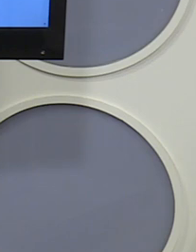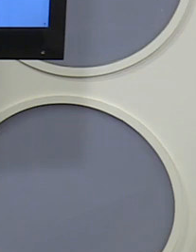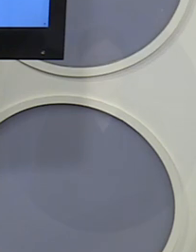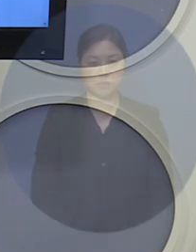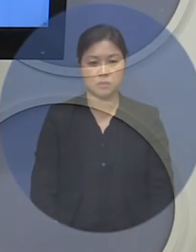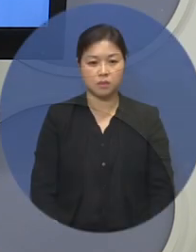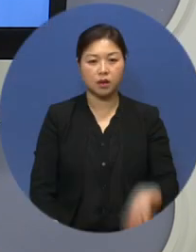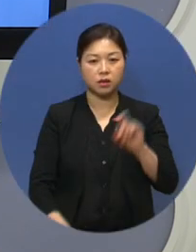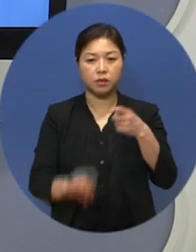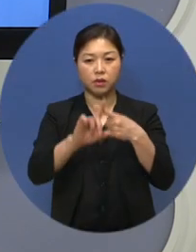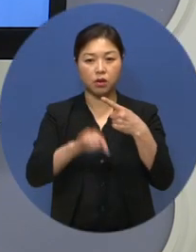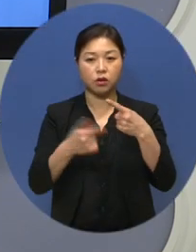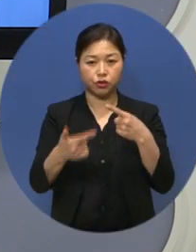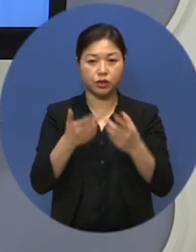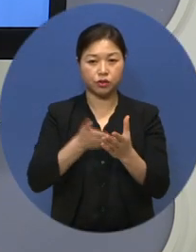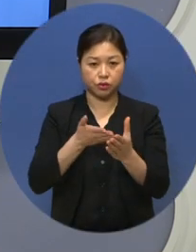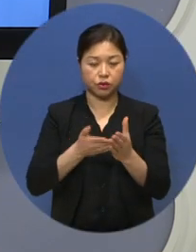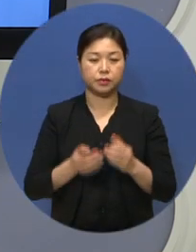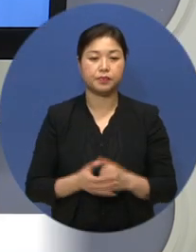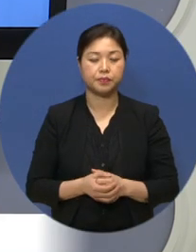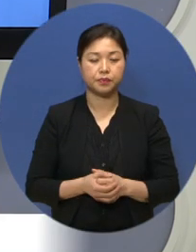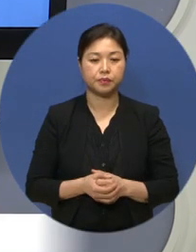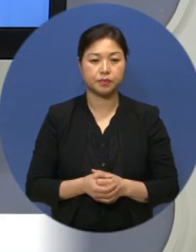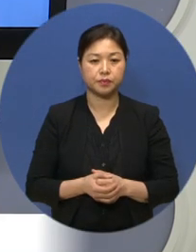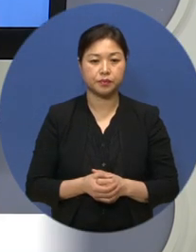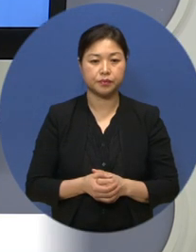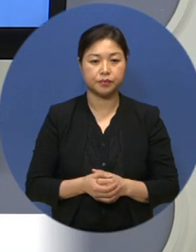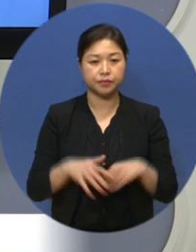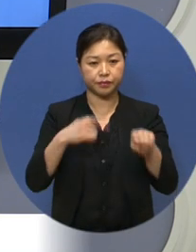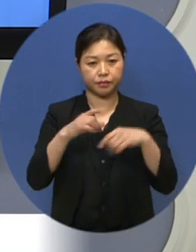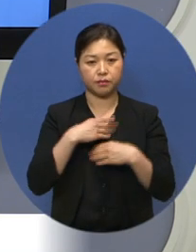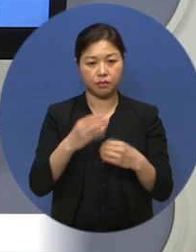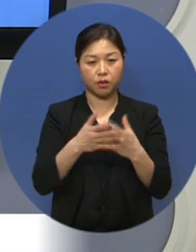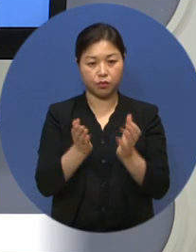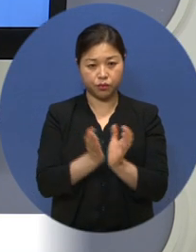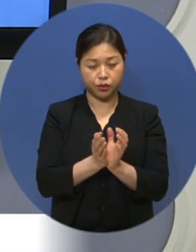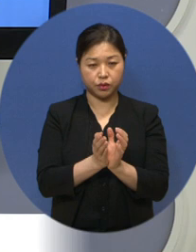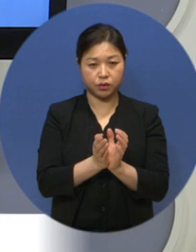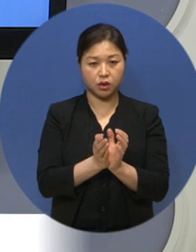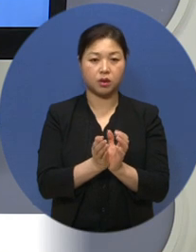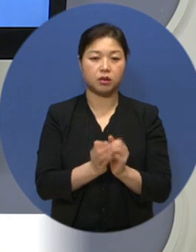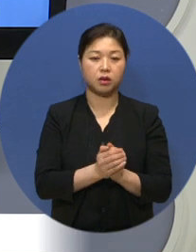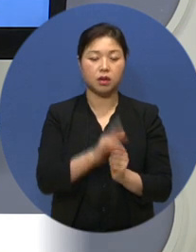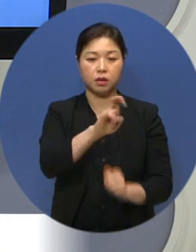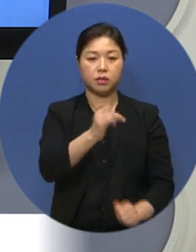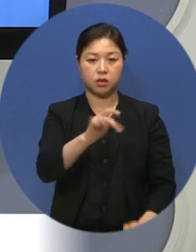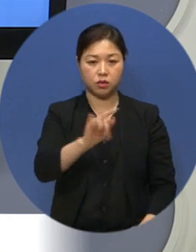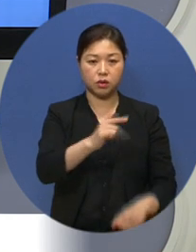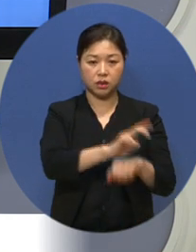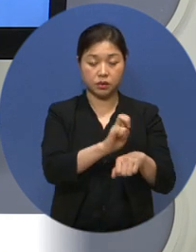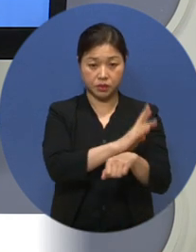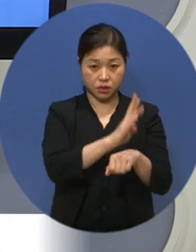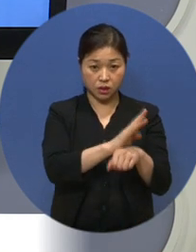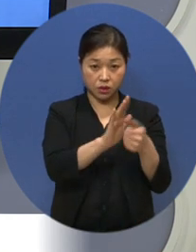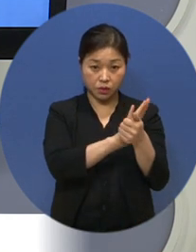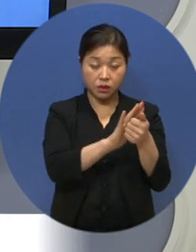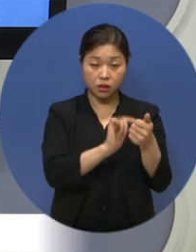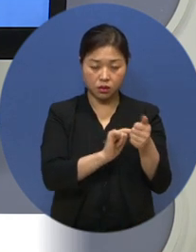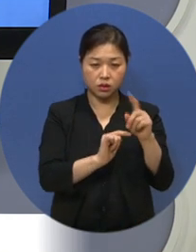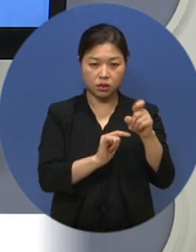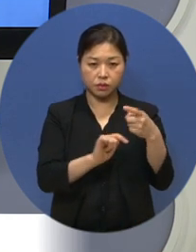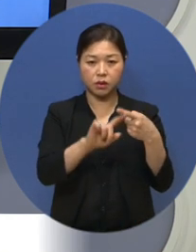11월 6일 만만한 웃습니다 행정안전부는 정부민원포털 민원 24 서비스 를 5일